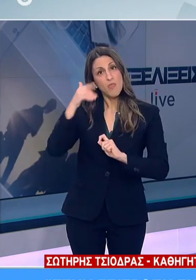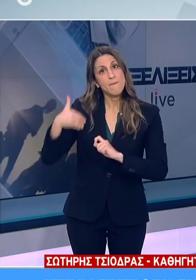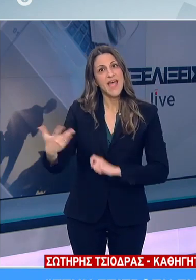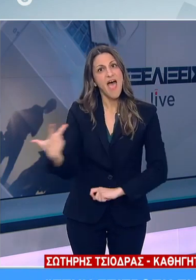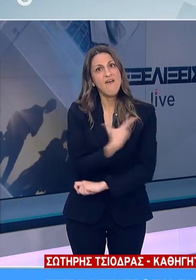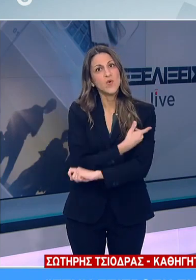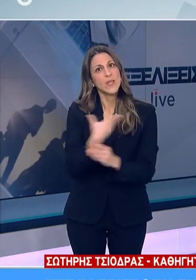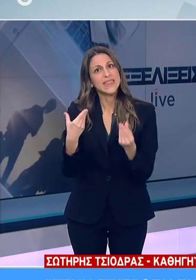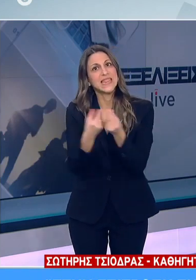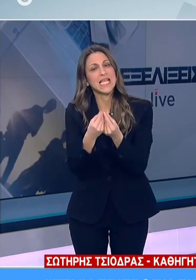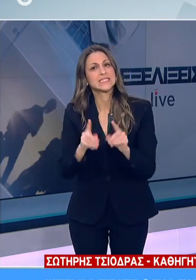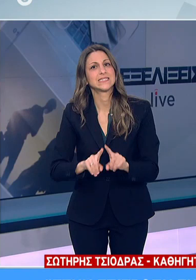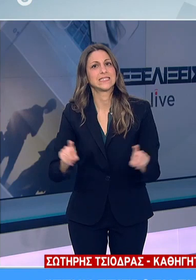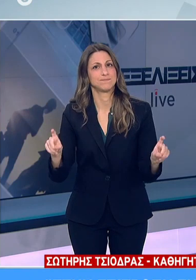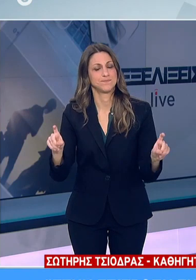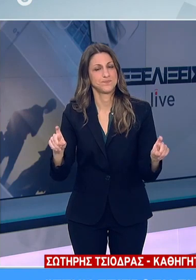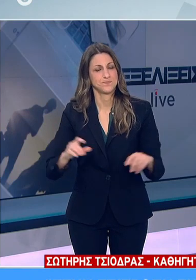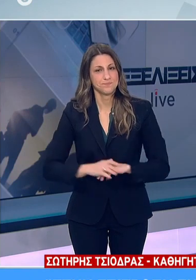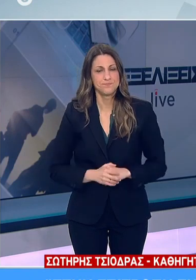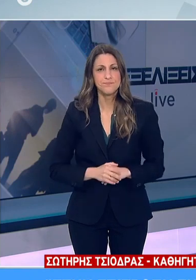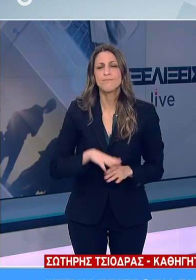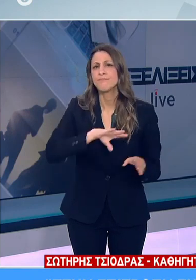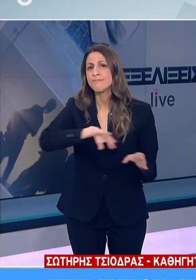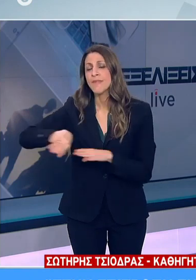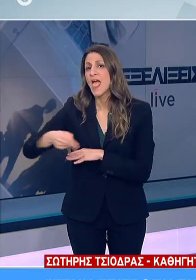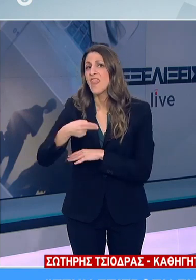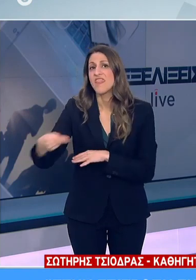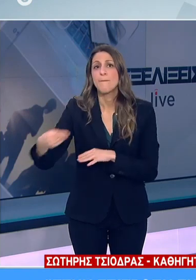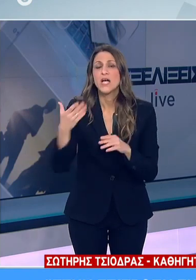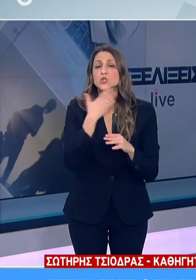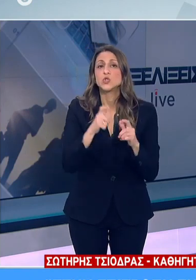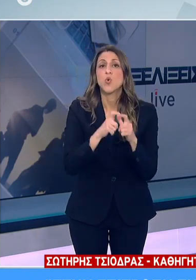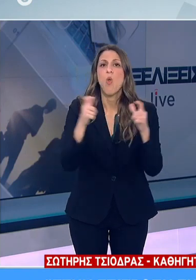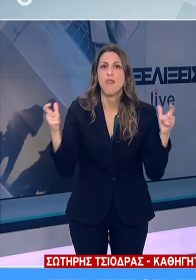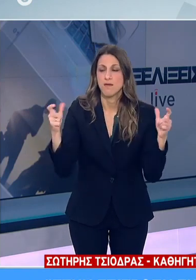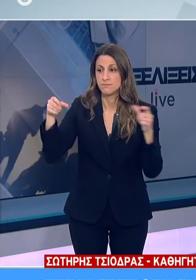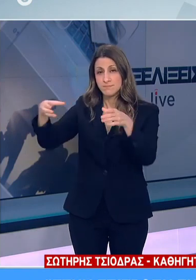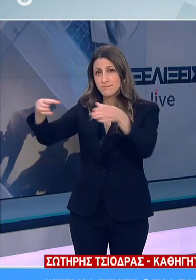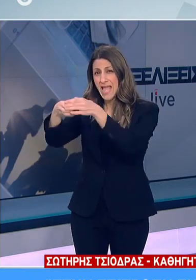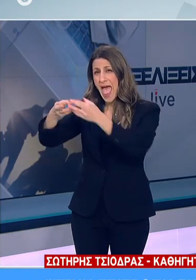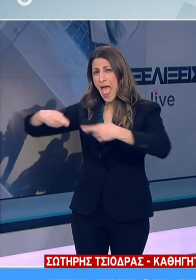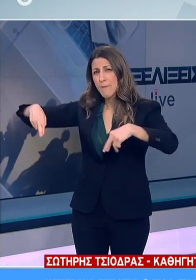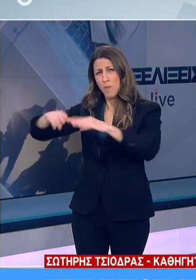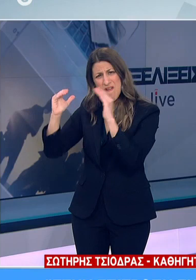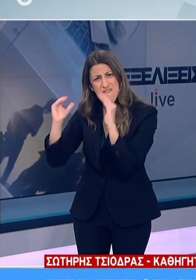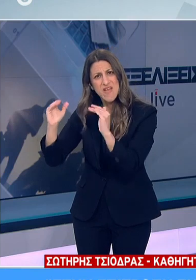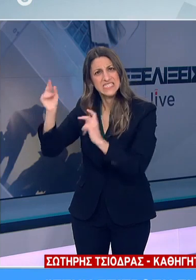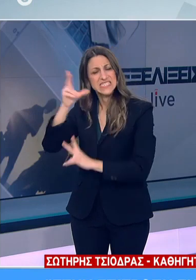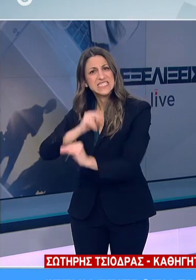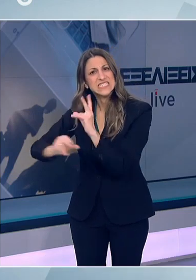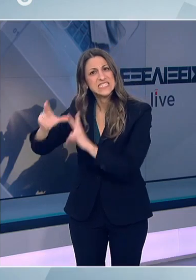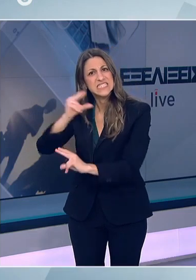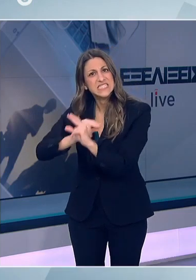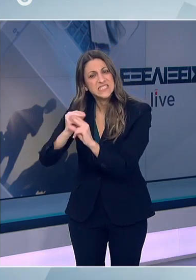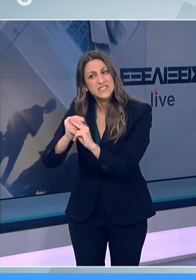εμβόλιο. Σχετικά με τα σχολεία, συνεχίζεται η ειδική συζήτηση στην Επιτροπή μας. Θα ισχύσουν αυτά που σας είπα και